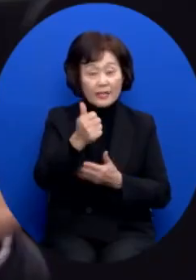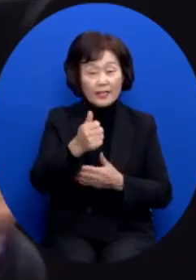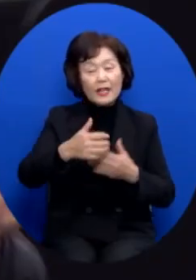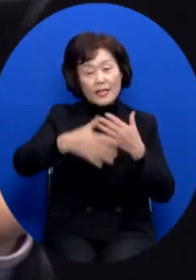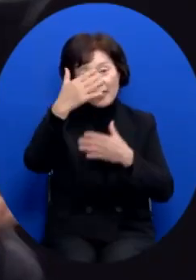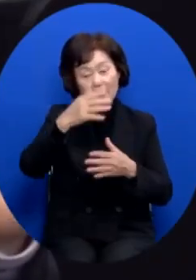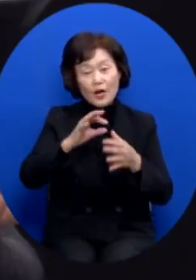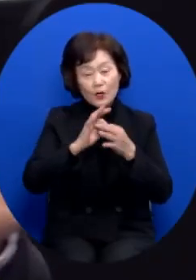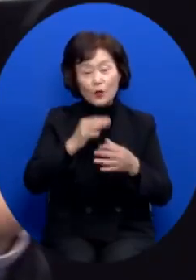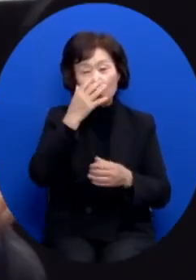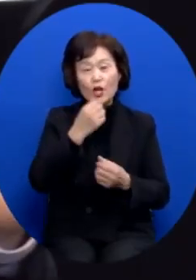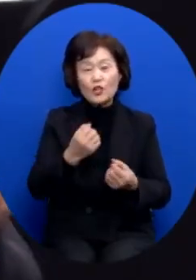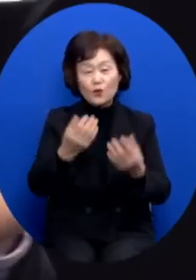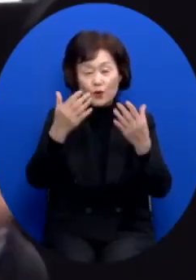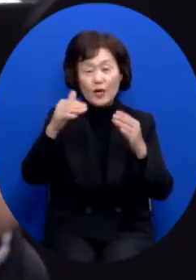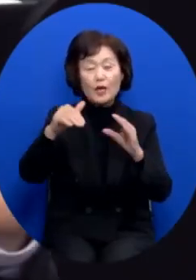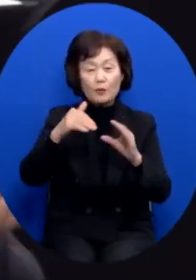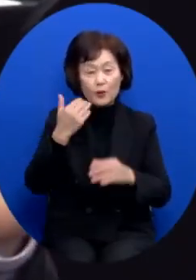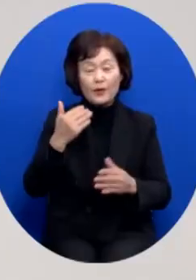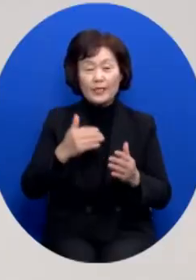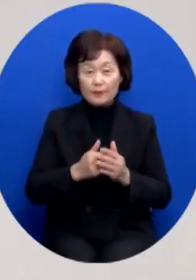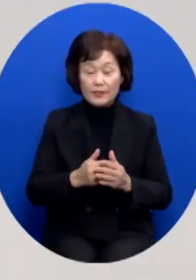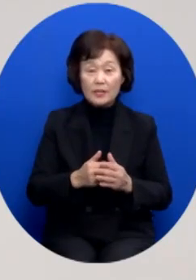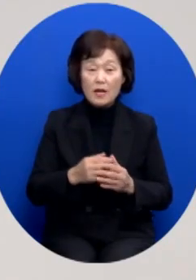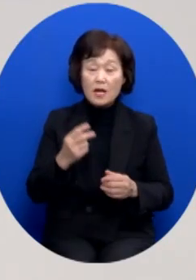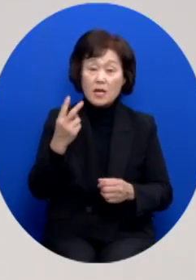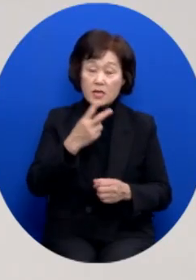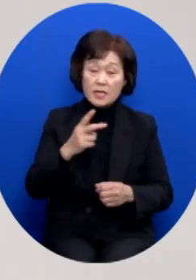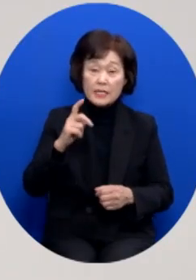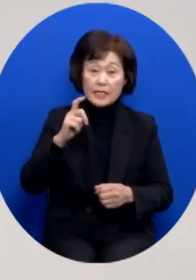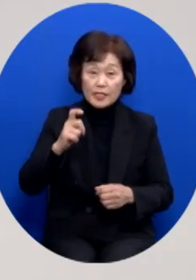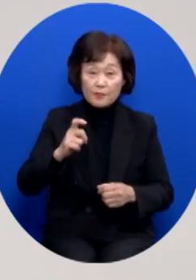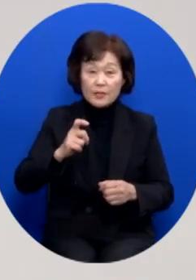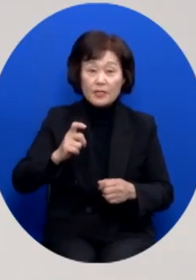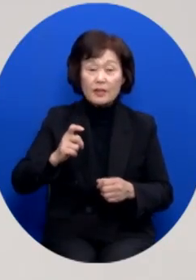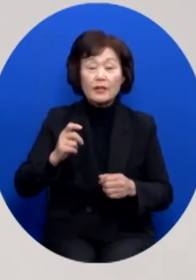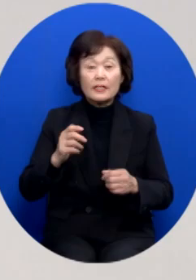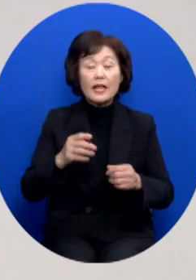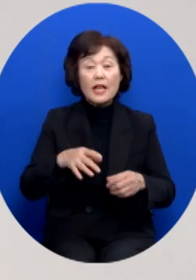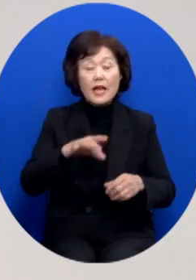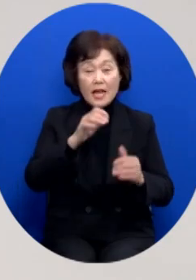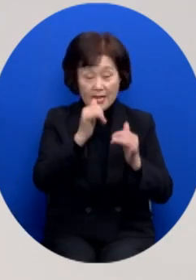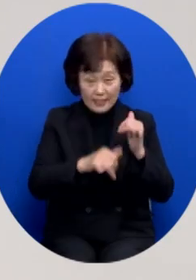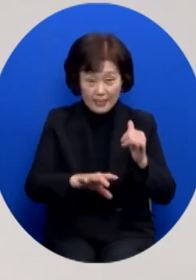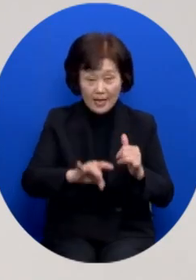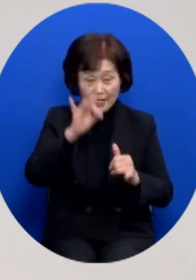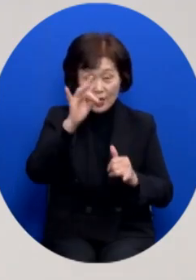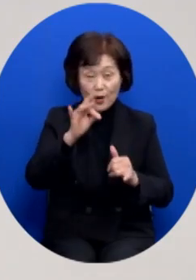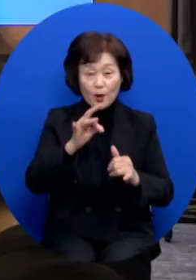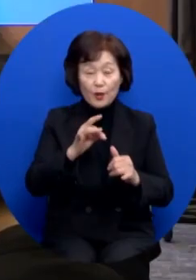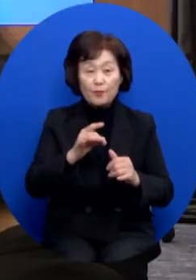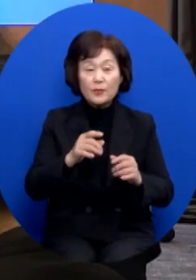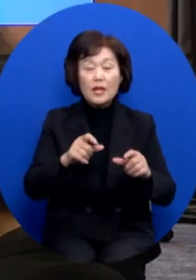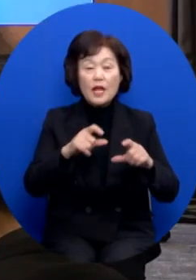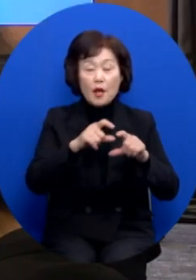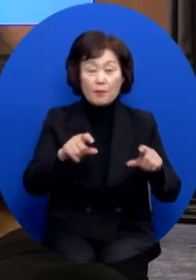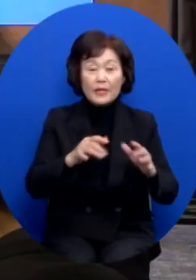보냈습니다. 소망교도소는 지난 2010년에 개소한 우리나라 최초의 기독교 기반